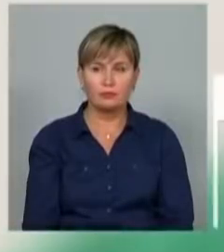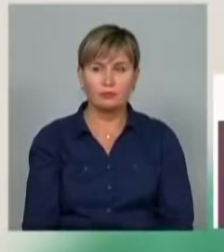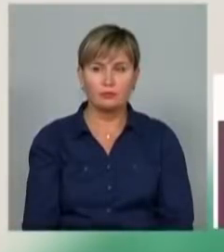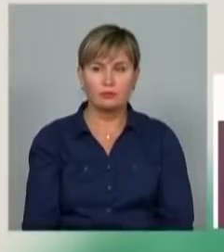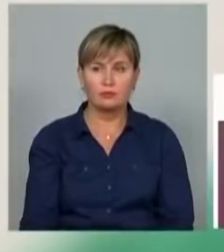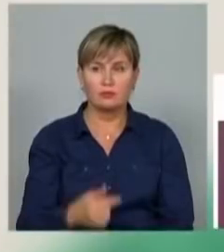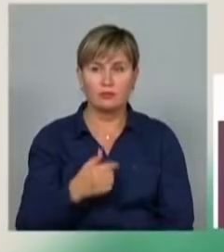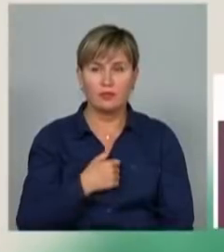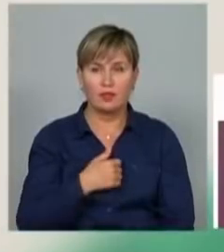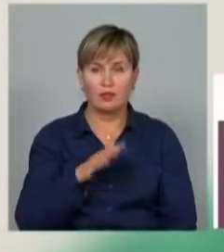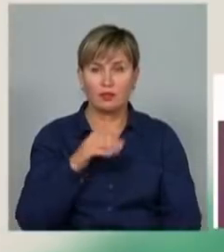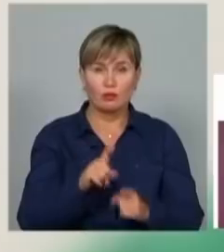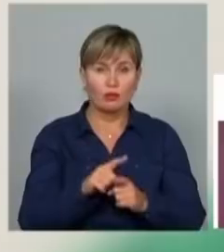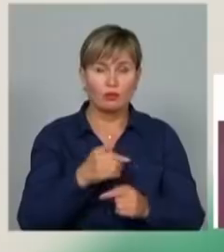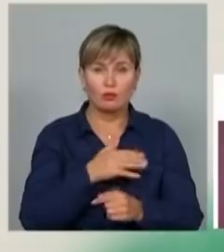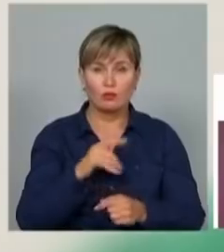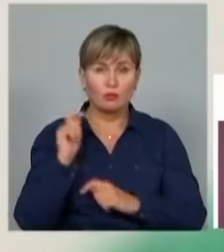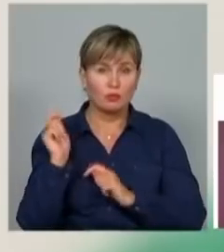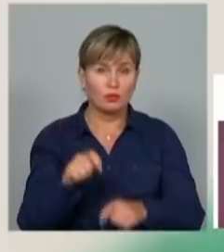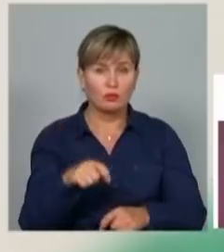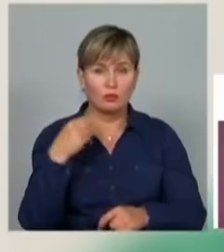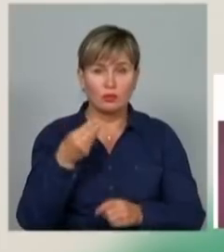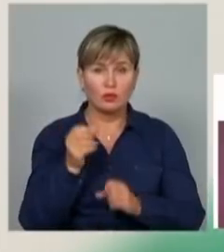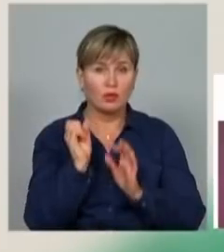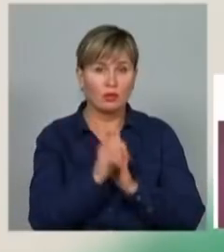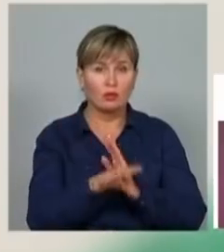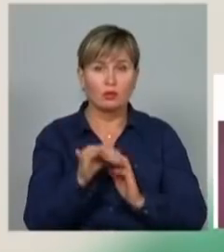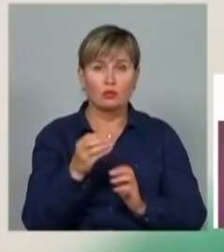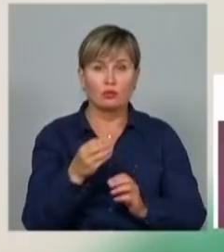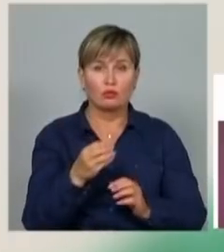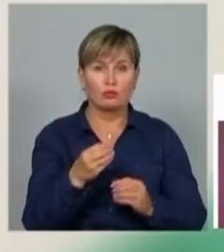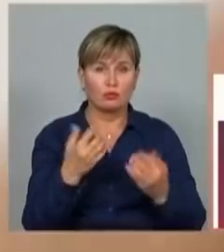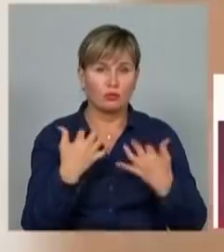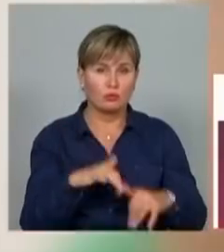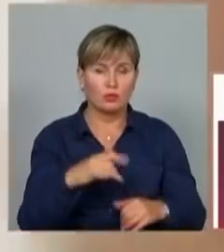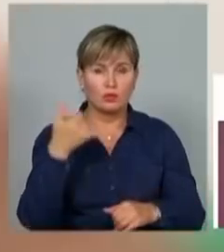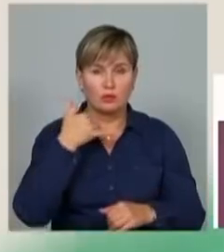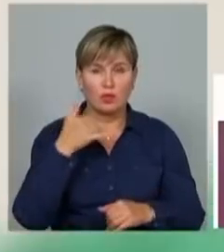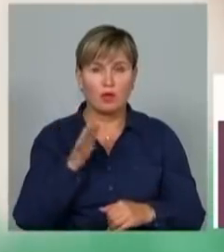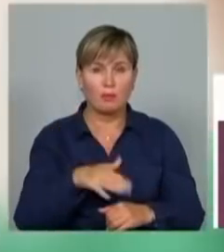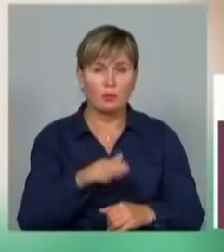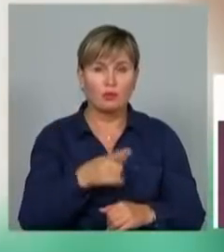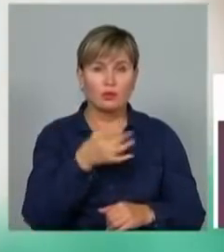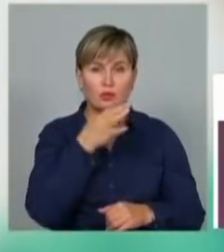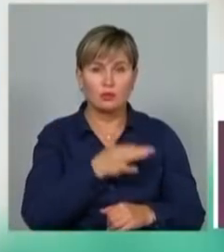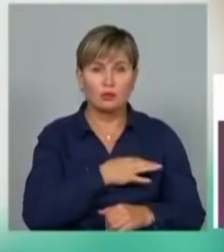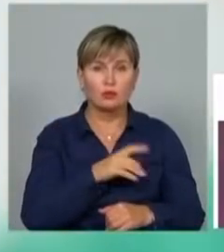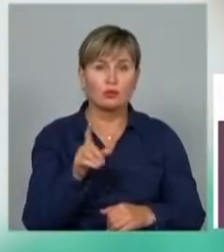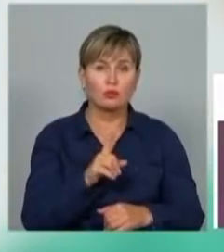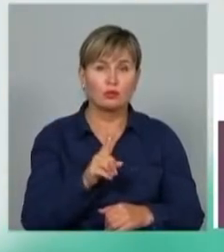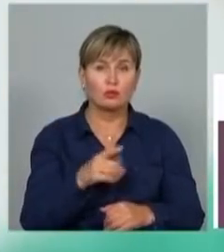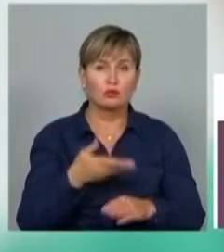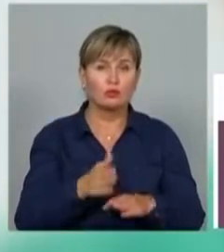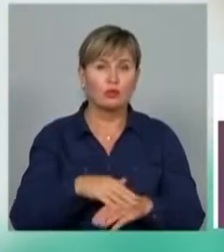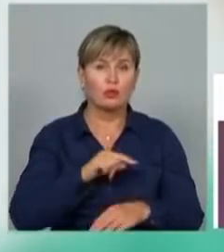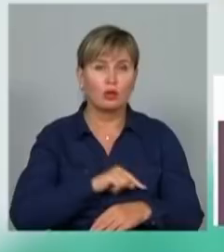Я врагу такого не пожелаю. Приехать в чужую страну, отдать деньги, так еще и чтобы у тебя отобрали телефон. Потом мне один из них сказал, что у Ульданы тяжелый характер,